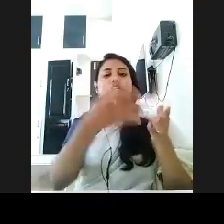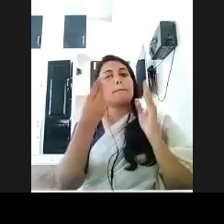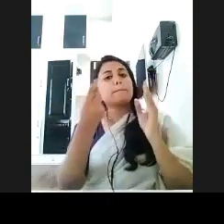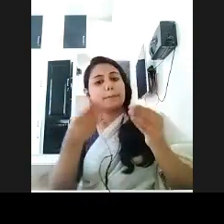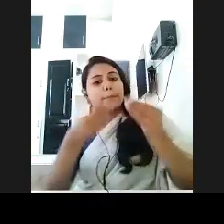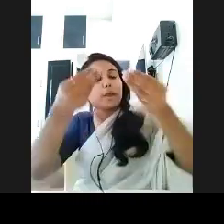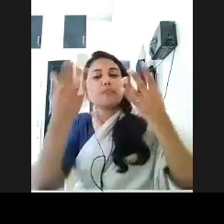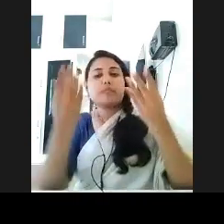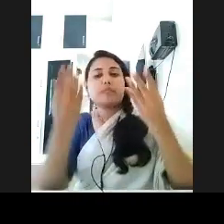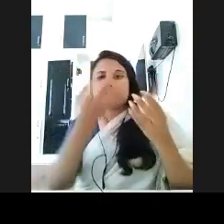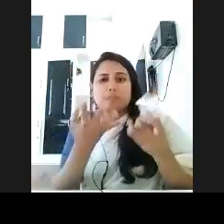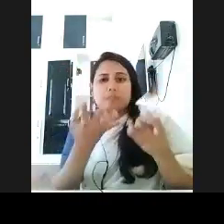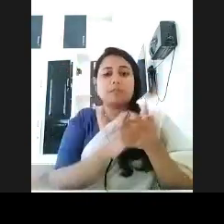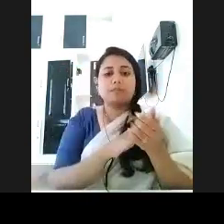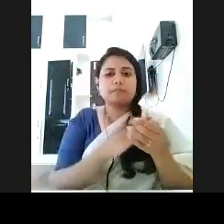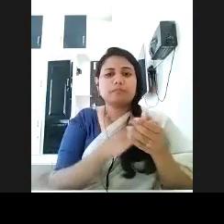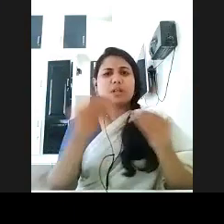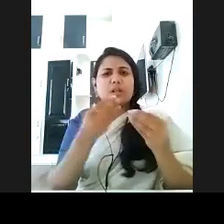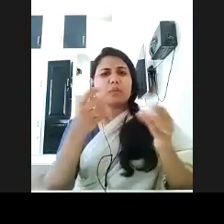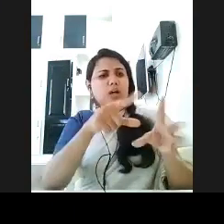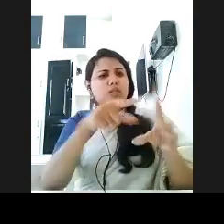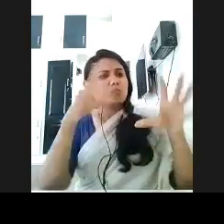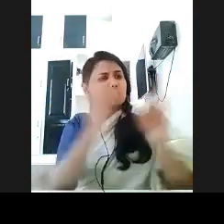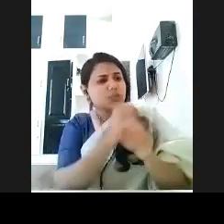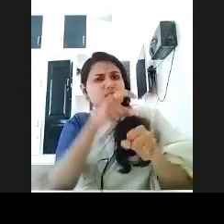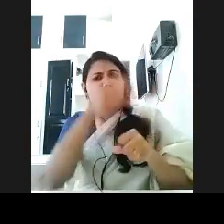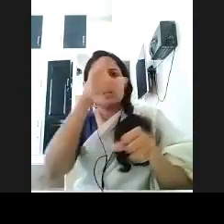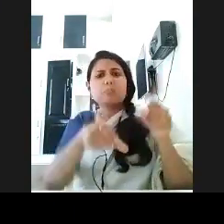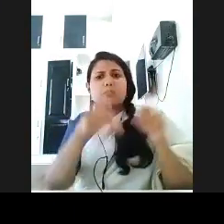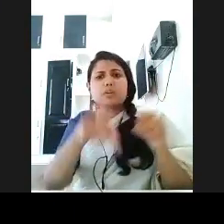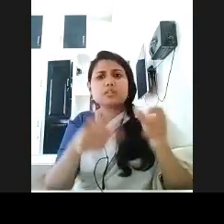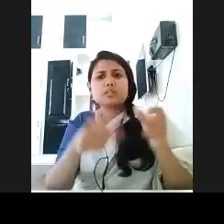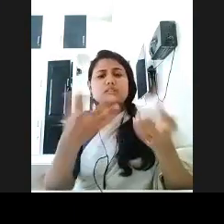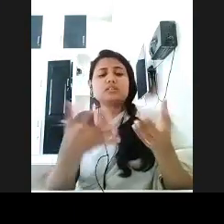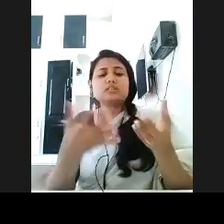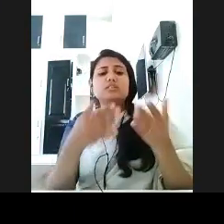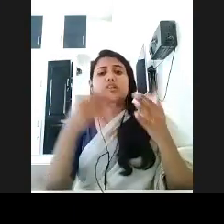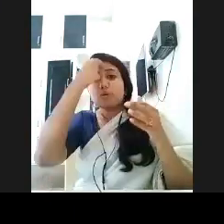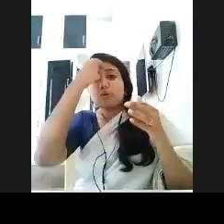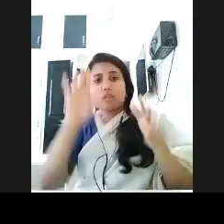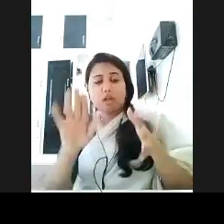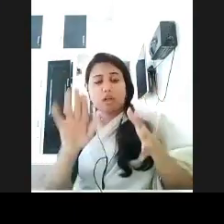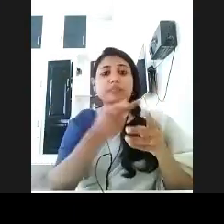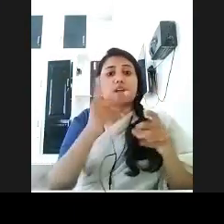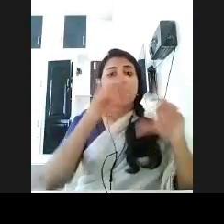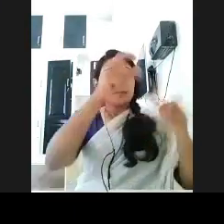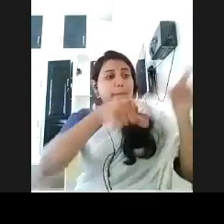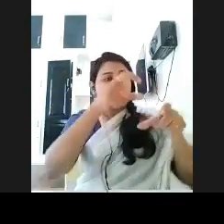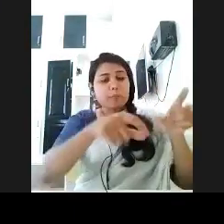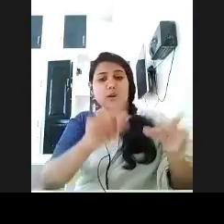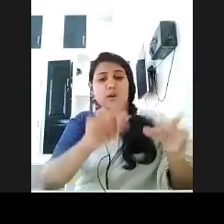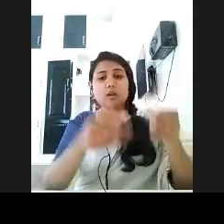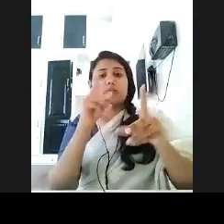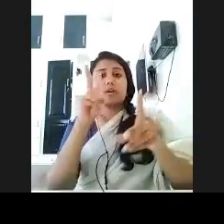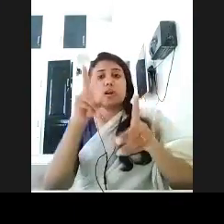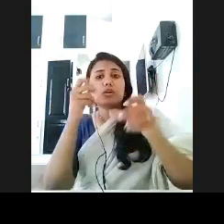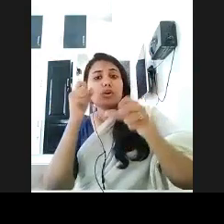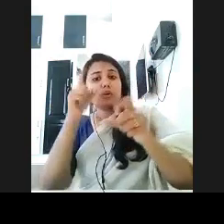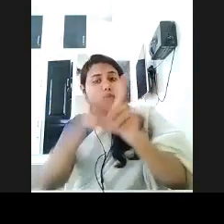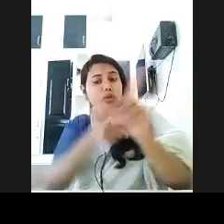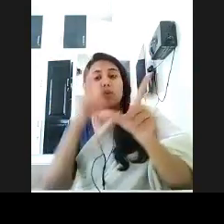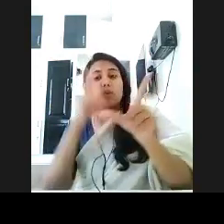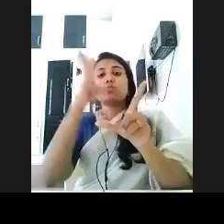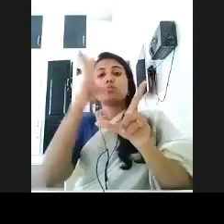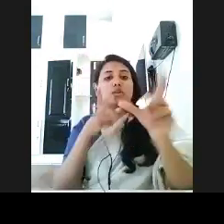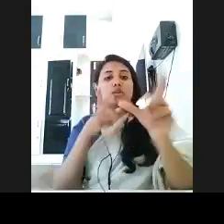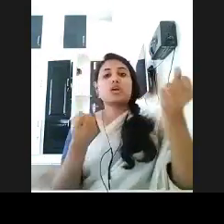മെയിൻലി ബിക്കോസ് ഇപ്പൊ ഏതൊരു ക്രൗഡ് ഫണ്ടിങ് പ്ലാറ്റ്ഫോമിലോട്ട് പോയാലും എവിടെ പോയാലും നമുക്ക് സപ്പോർട്ട് തരുന്നത് 2 കൊല്ലം 3 കൊല്ലം വരെ ഉണ്ടാവും. ബട്ട് അതിന് ശേഷം